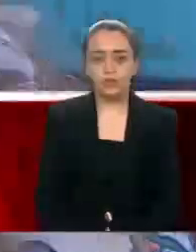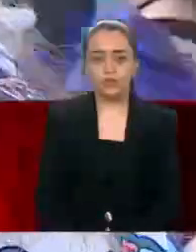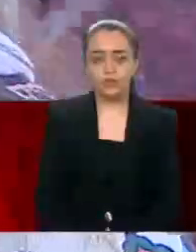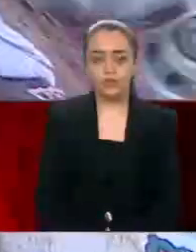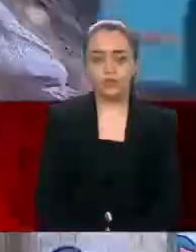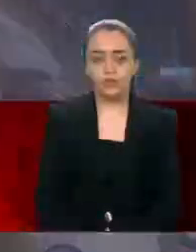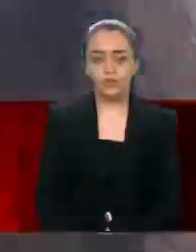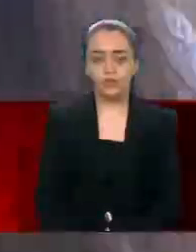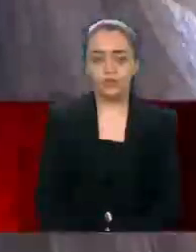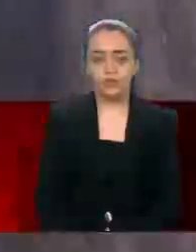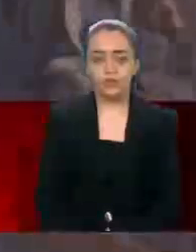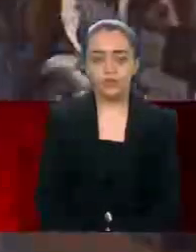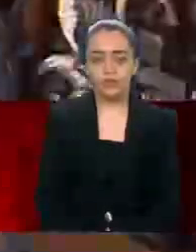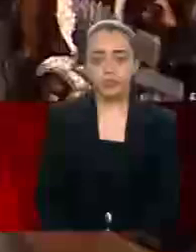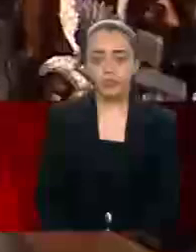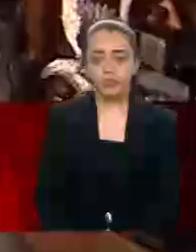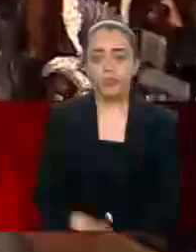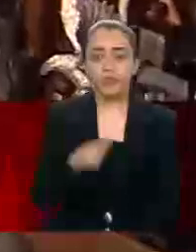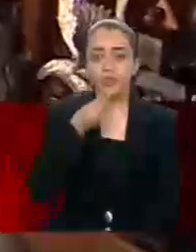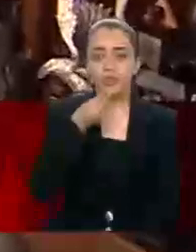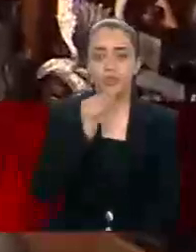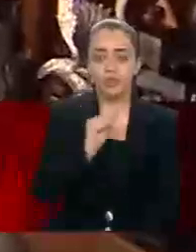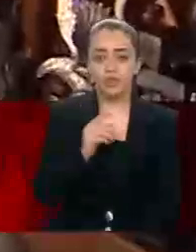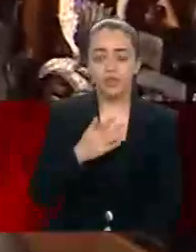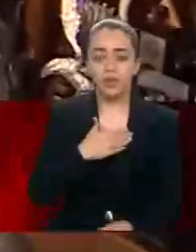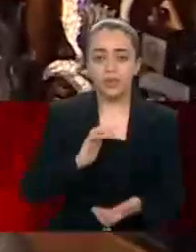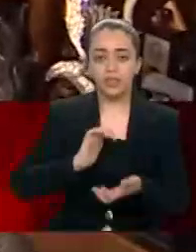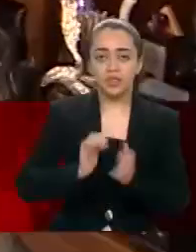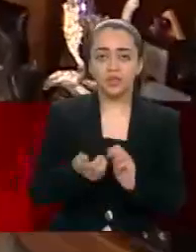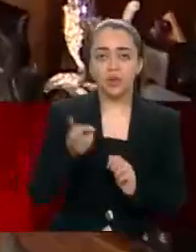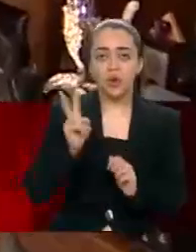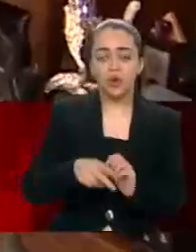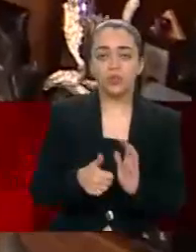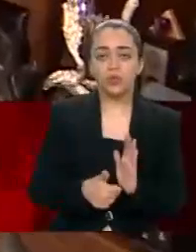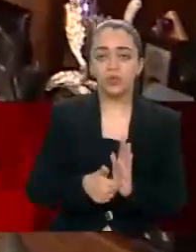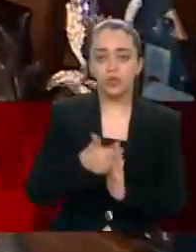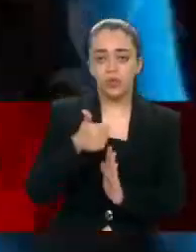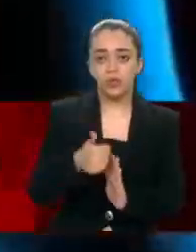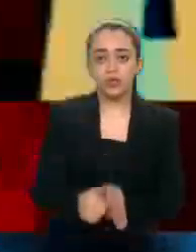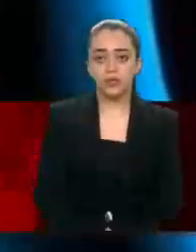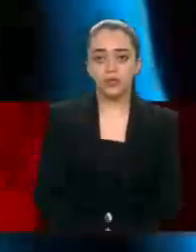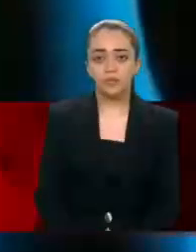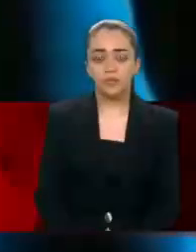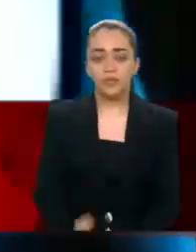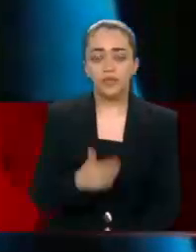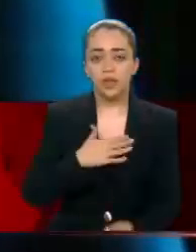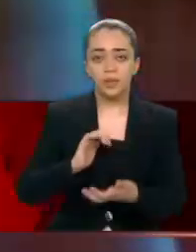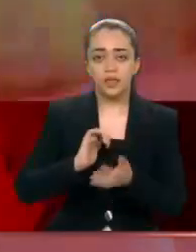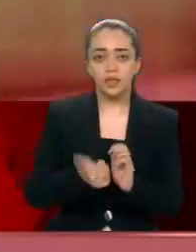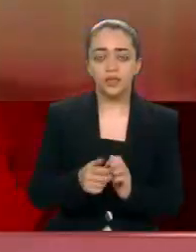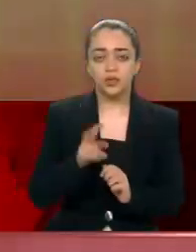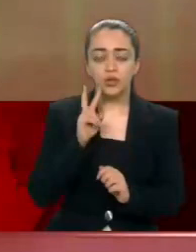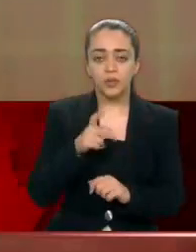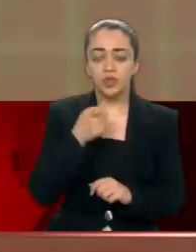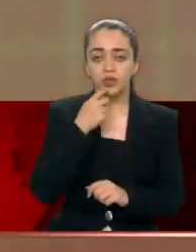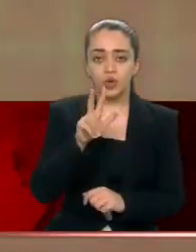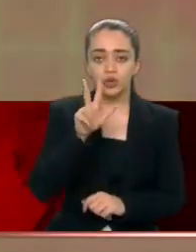stresi, okulu, aile yaşamı. Gençlerde geçirilen kalp krizlerinde ölüm oranı gerçekten yüksektir. Kalp krizi görülme